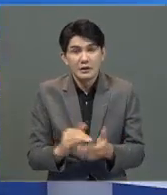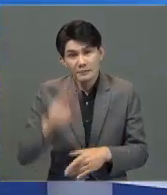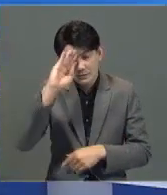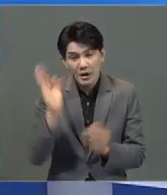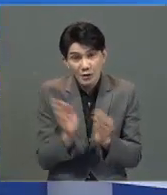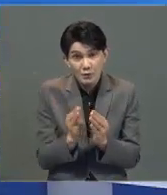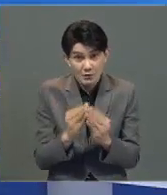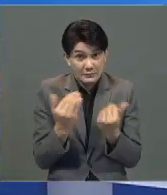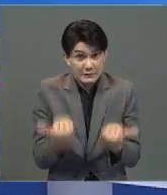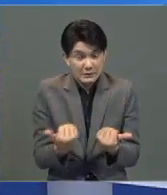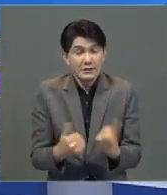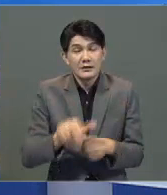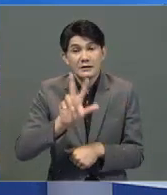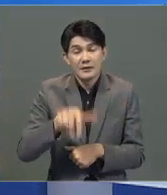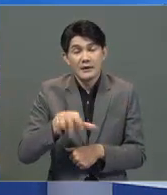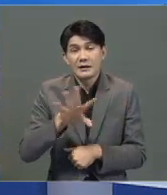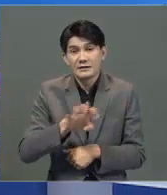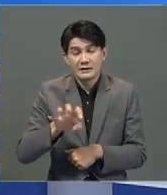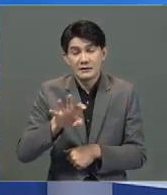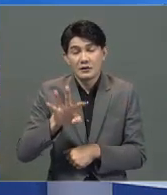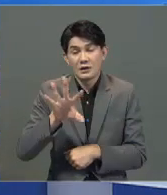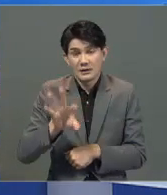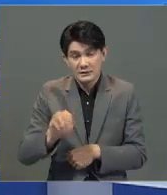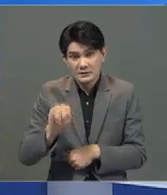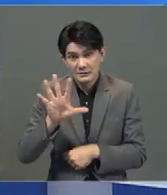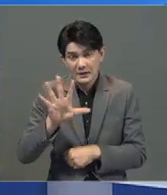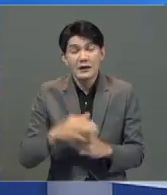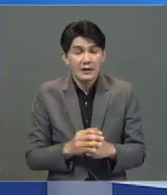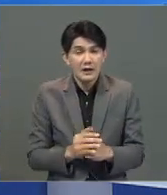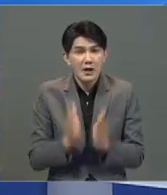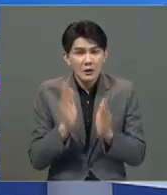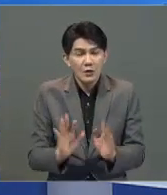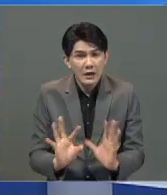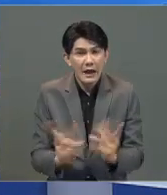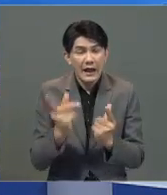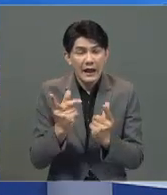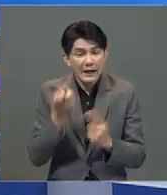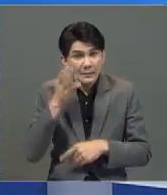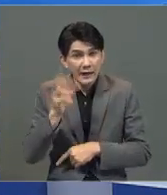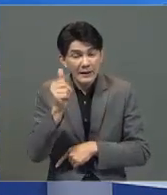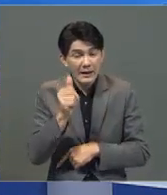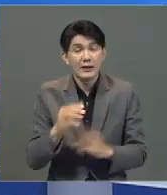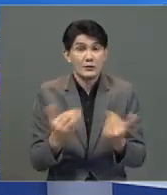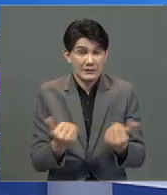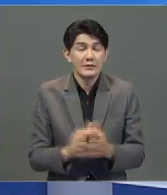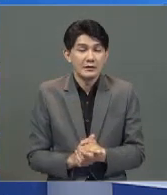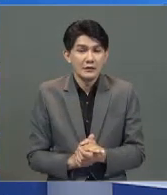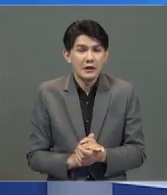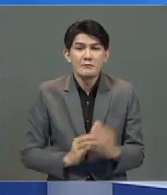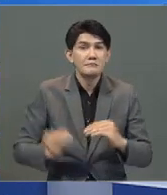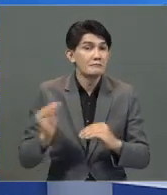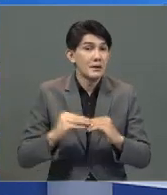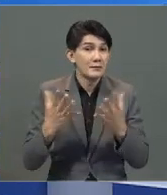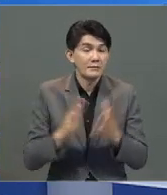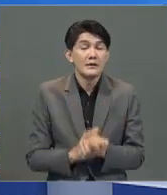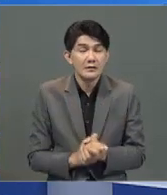จำนวนผู้ป่วยสะสมยืนยันนะอยู่ที่3445คนส่วนจำนวนผู้หายป่วยและผู้เสียชีวิตวันนี้ไม่